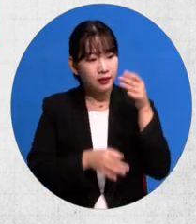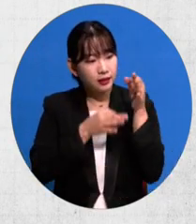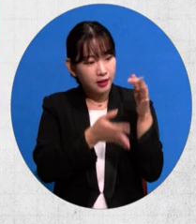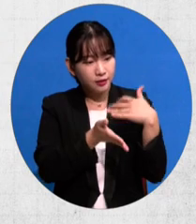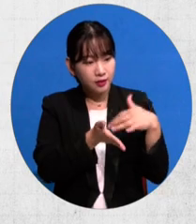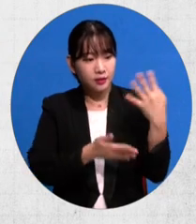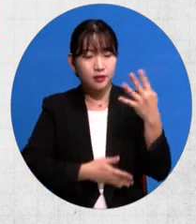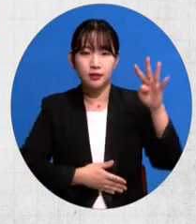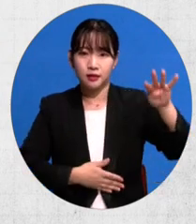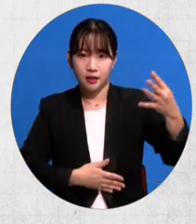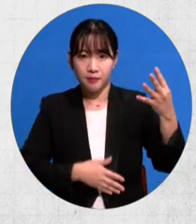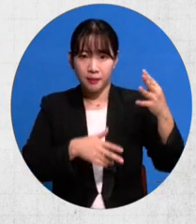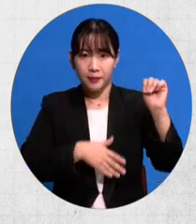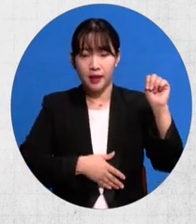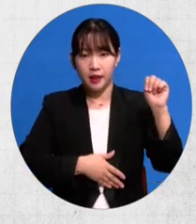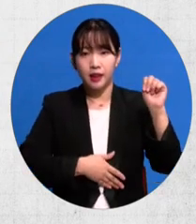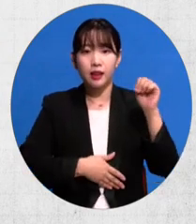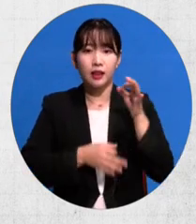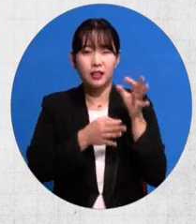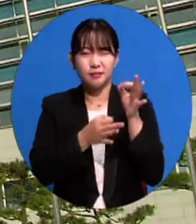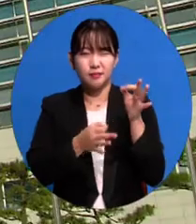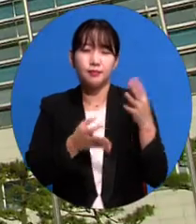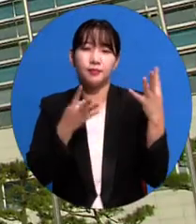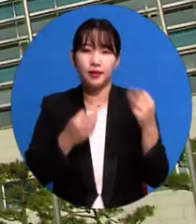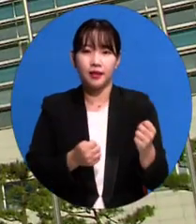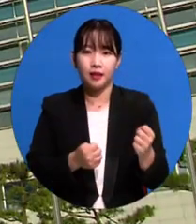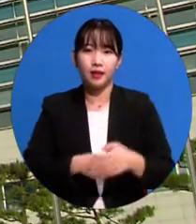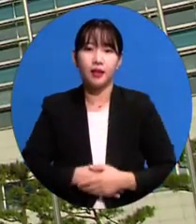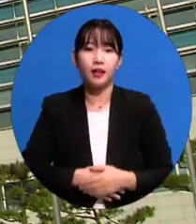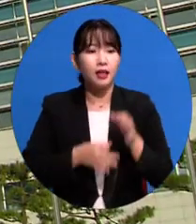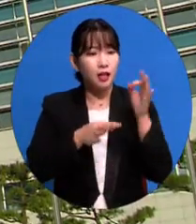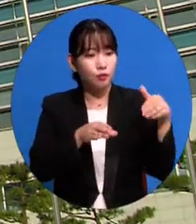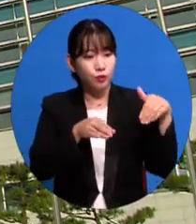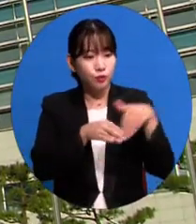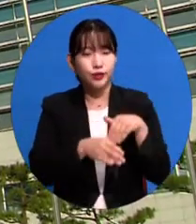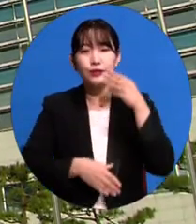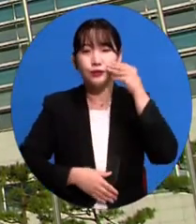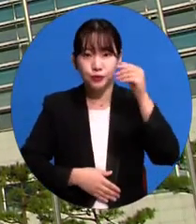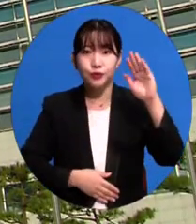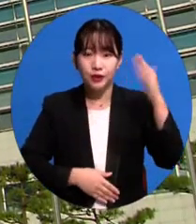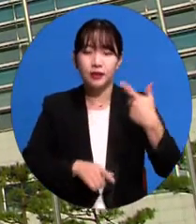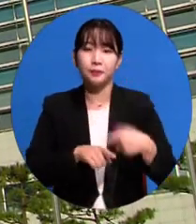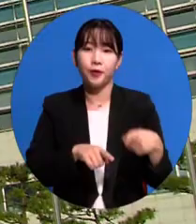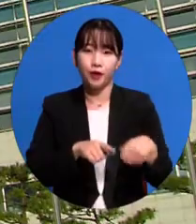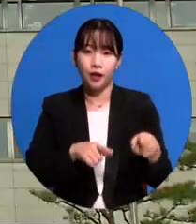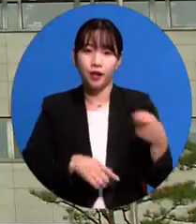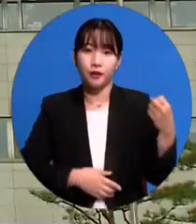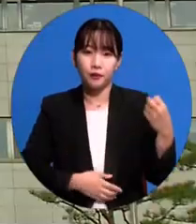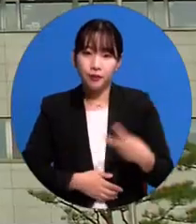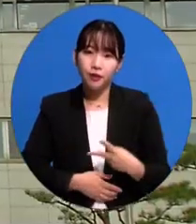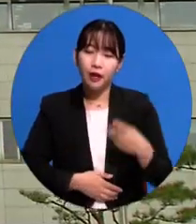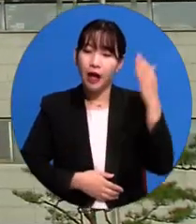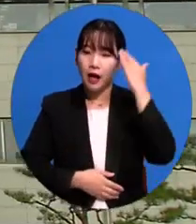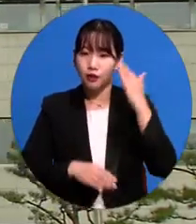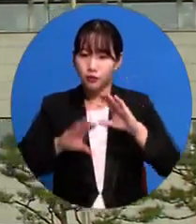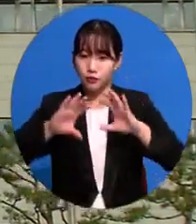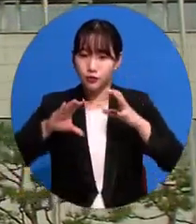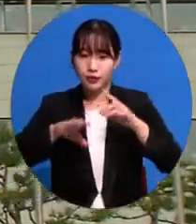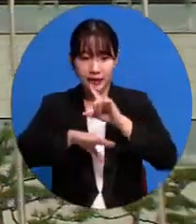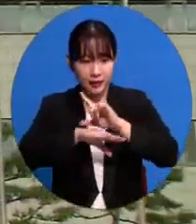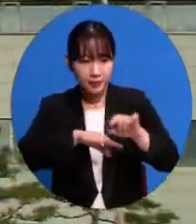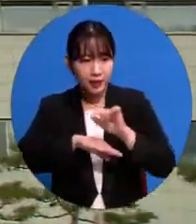건수만 4,400만 건에 달했습니다. 기부 문화가 자리 잡았다는 평가이고 우리나라